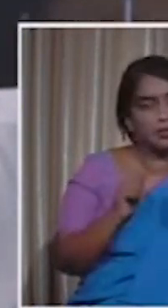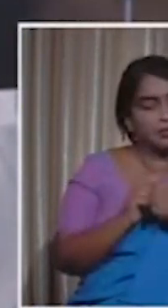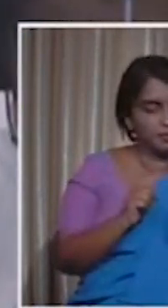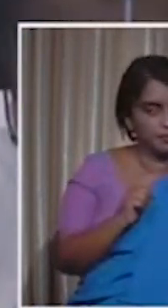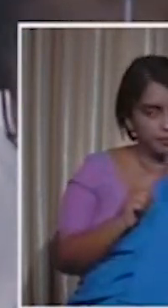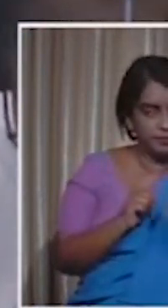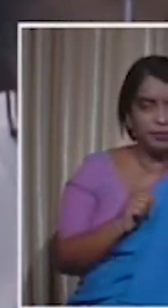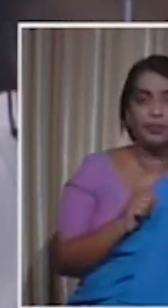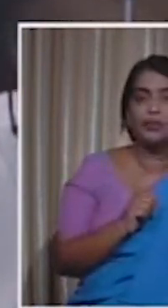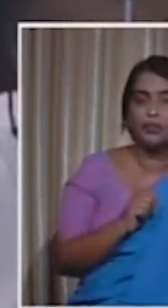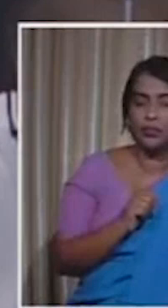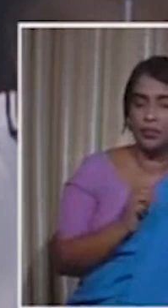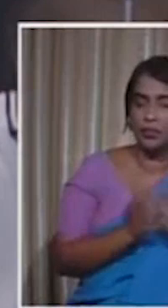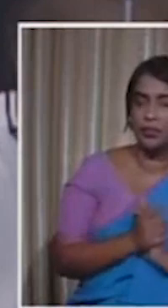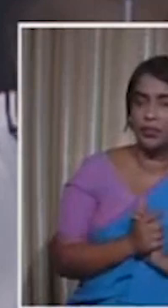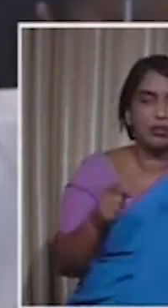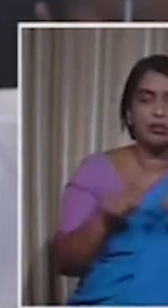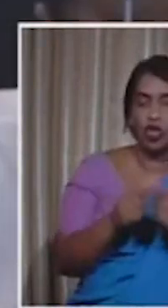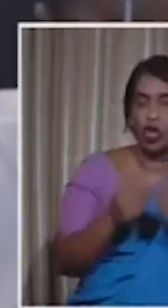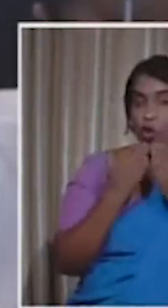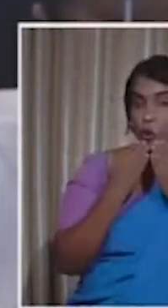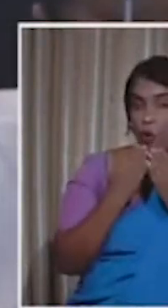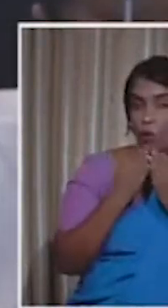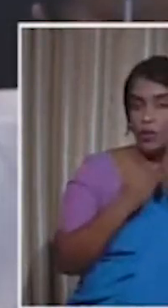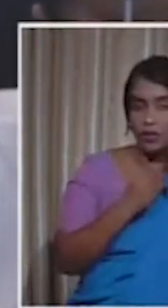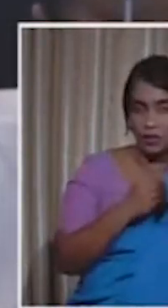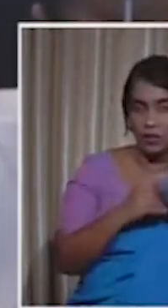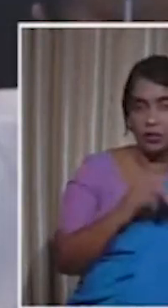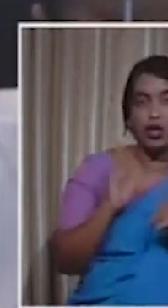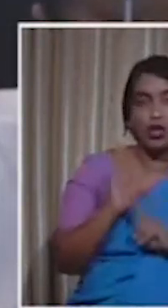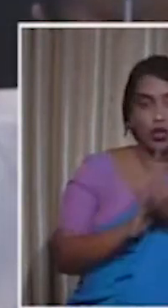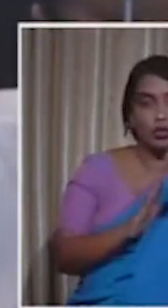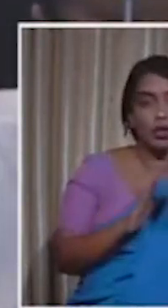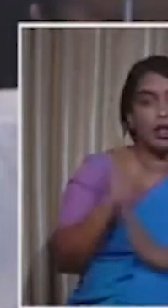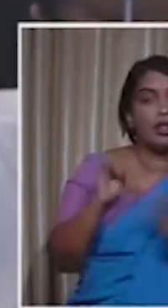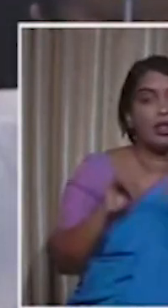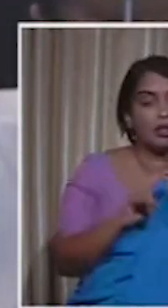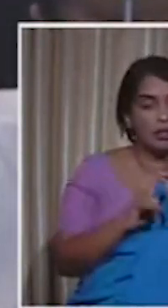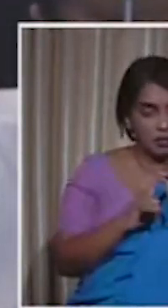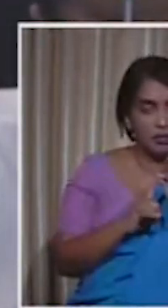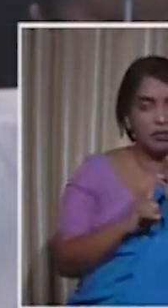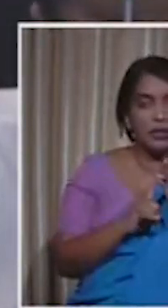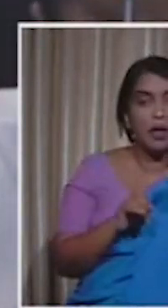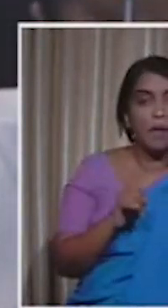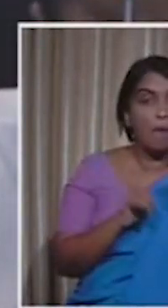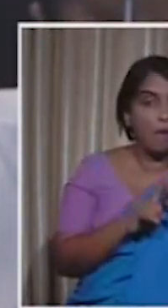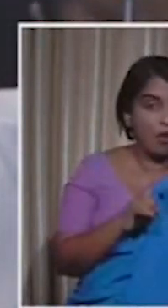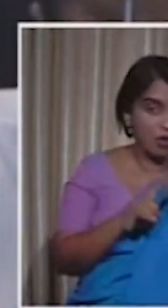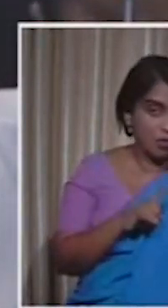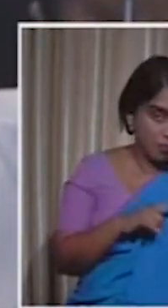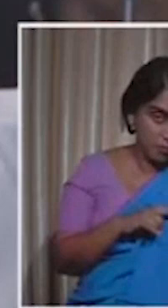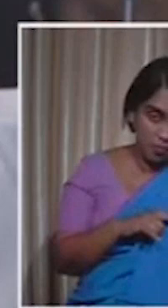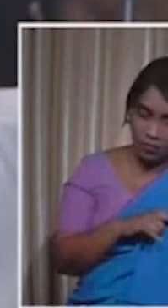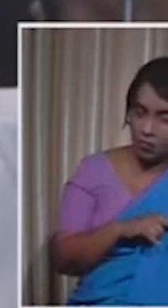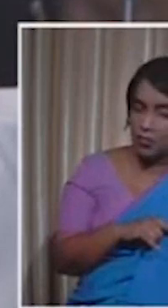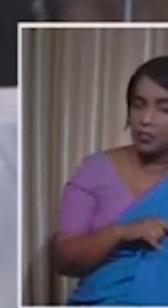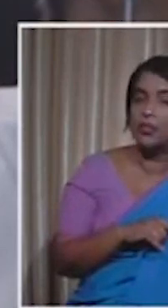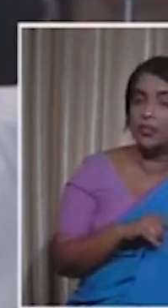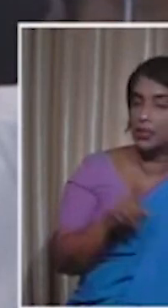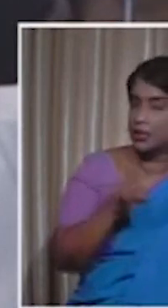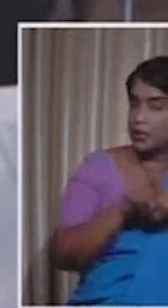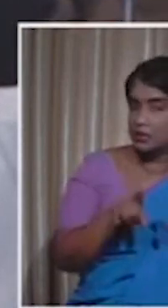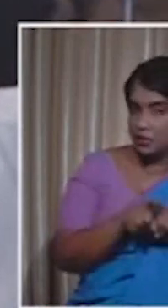கூறினார். ஜனநாயக அரசு என்ற வகையில் பொதுமக்களின் போராட்டங்களுக்கு செவிசாய்க்க நாங்கள் தயாராக உள்ளோம். ஜனநாயக